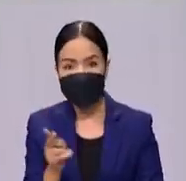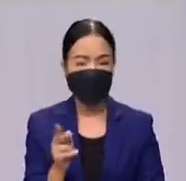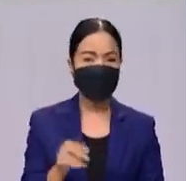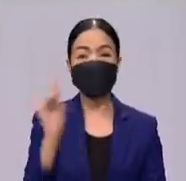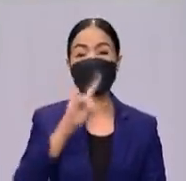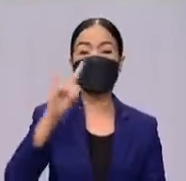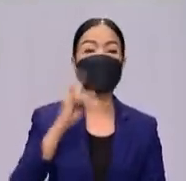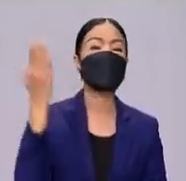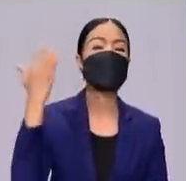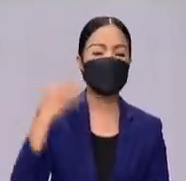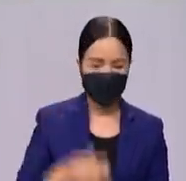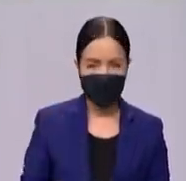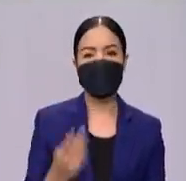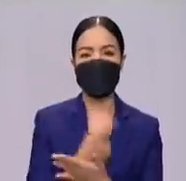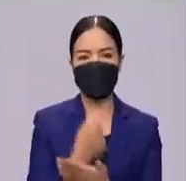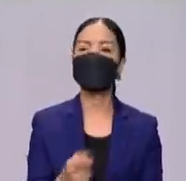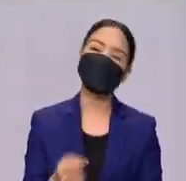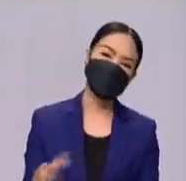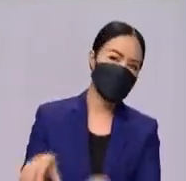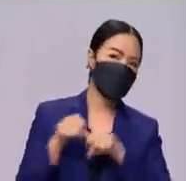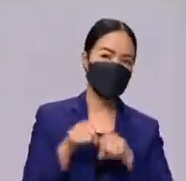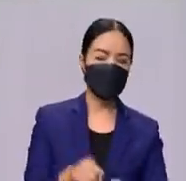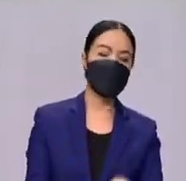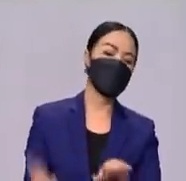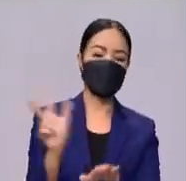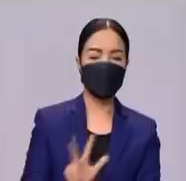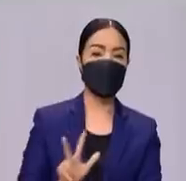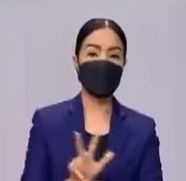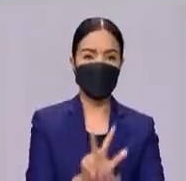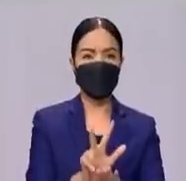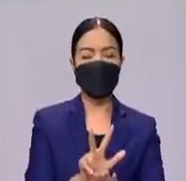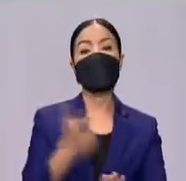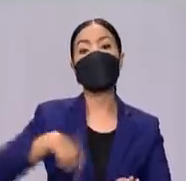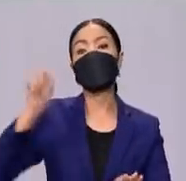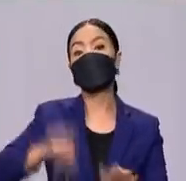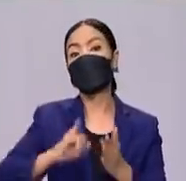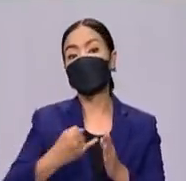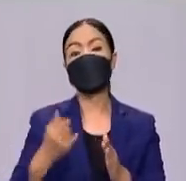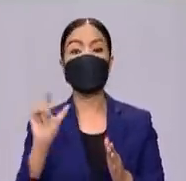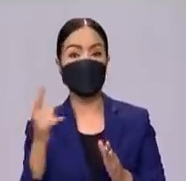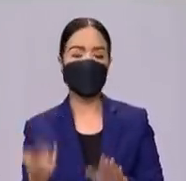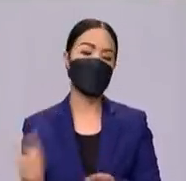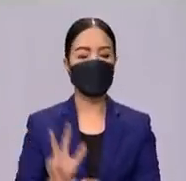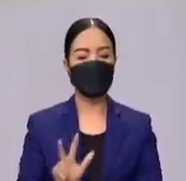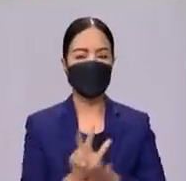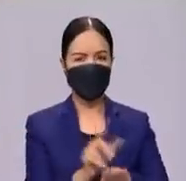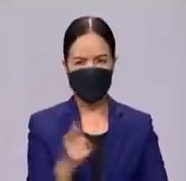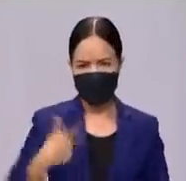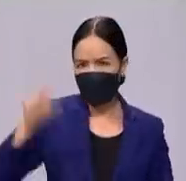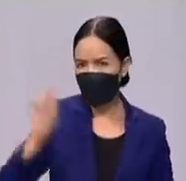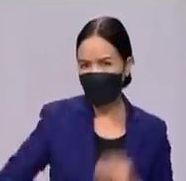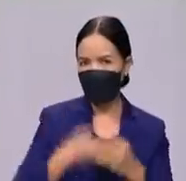ค่ะถูกควบคุมตัวขึ้นรถเรือนจำอำเภอทองผาภูมิออกจากศาลจังหวัดทองผาภูมินะคะหลังศาลฎีกามีคำพิพากษาเสร็จ